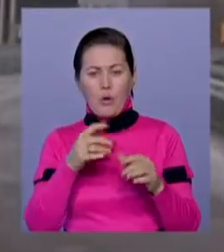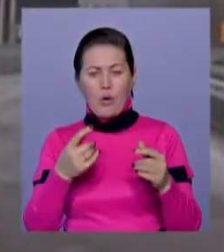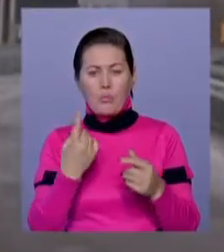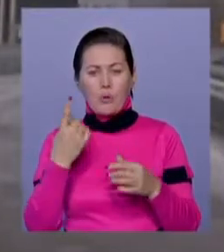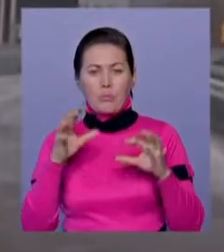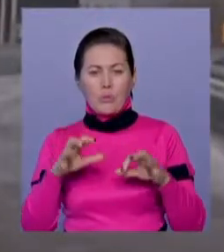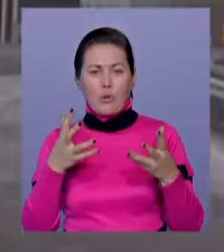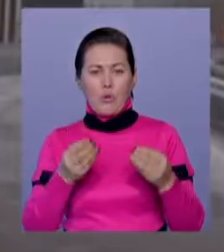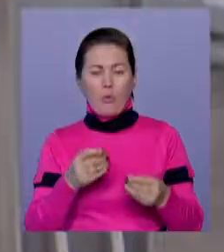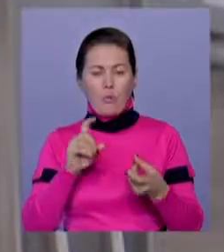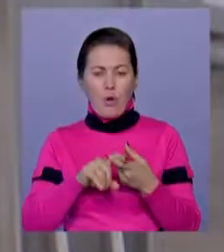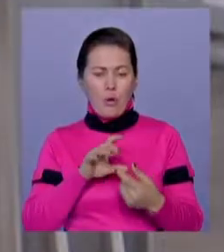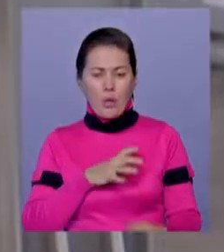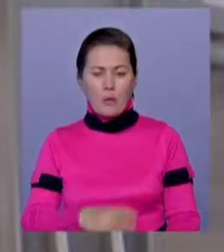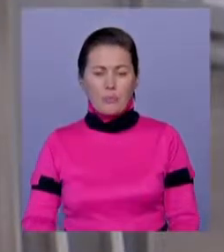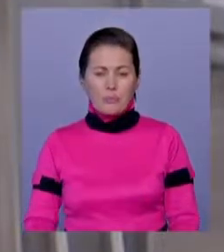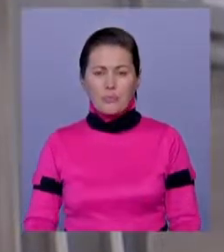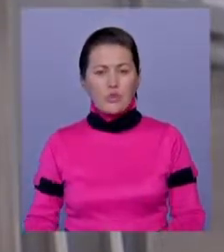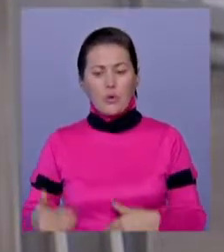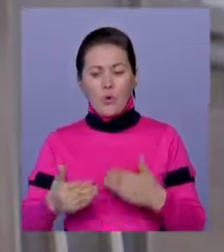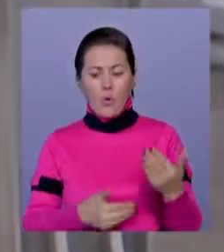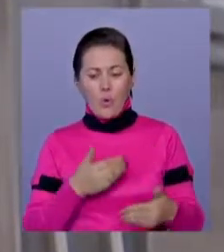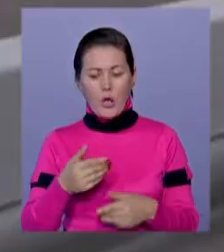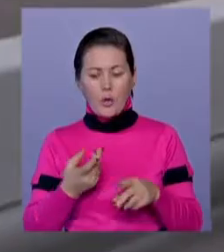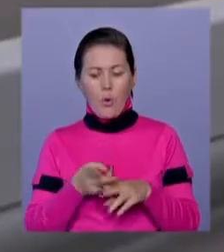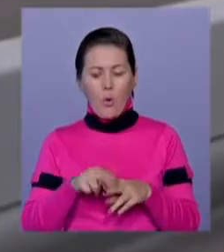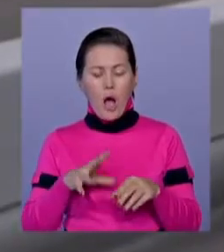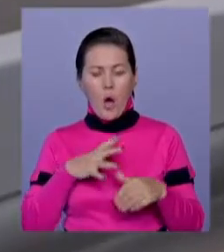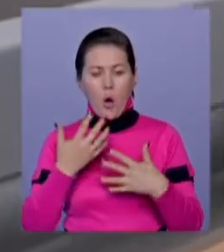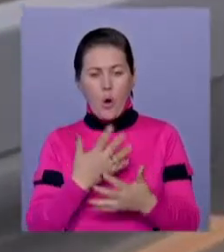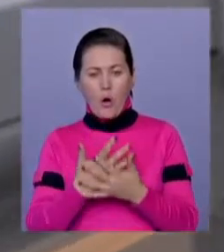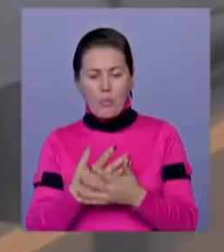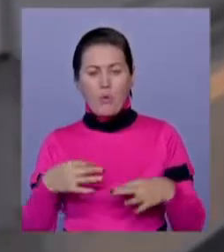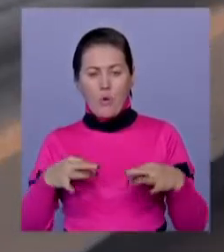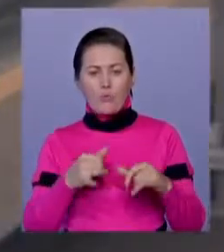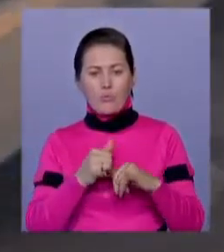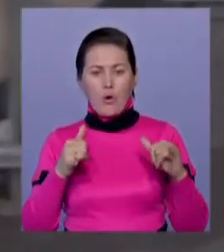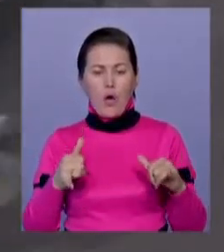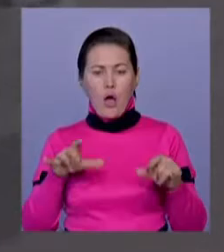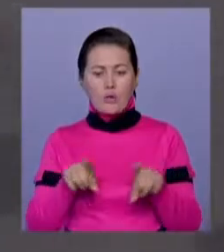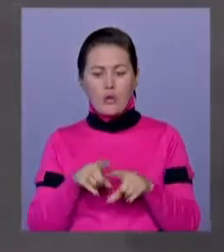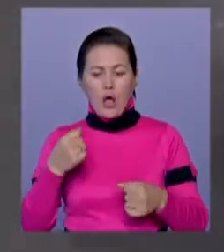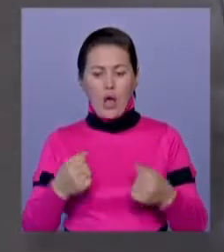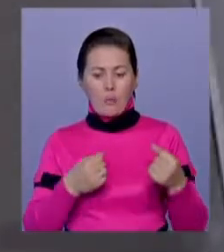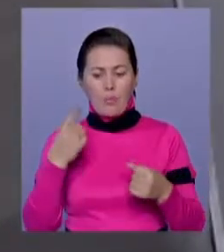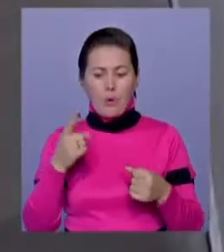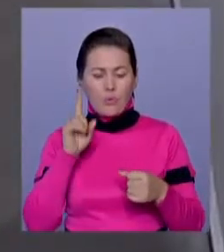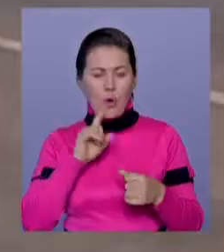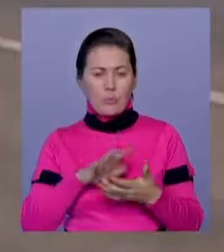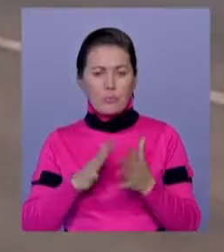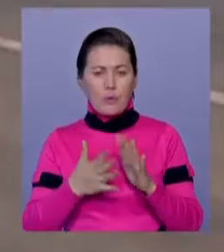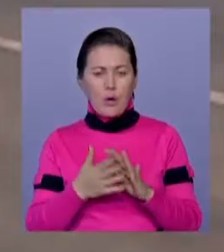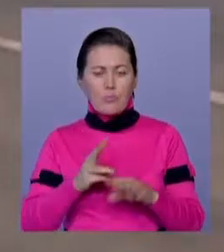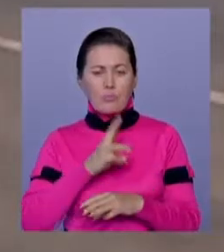Қала басшысы алып шаһарда жүргіншілер инфрақұрылымын құру, қоғамдық көлікті дамытумен қатар темір тұлпар иелеріне де қолайлы жағдай